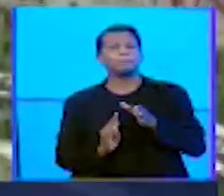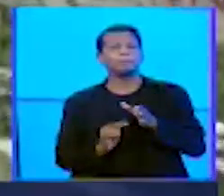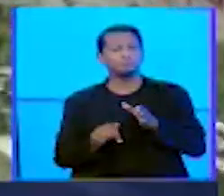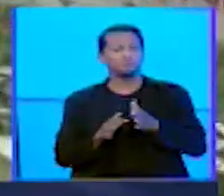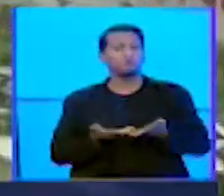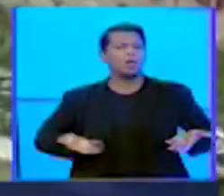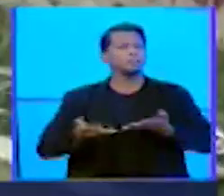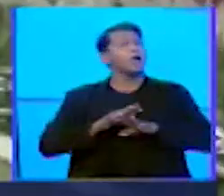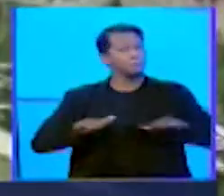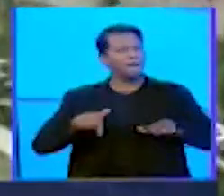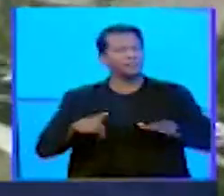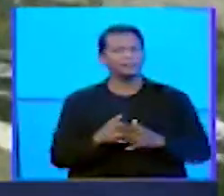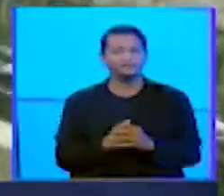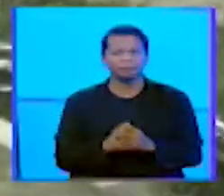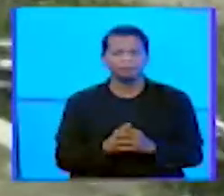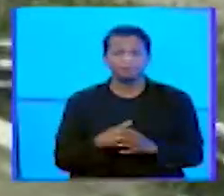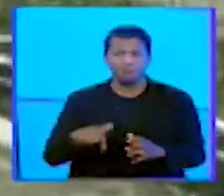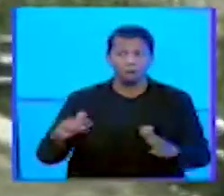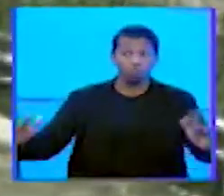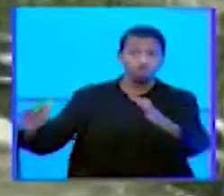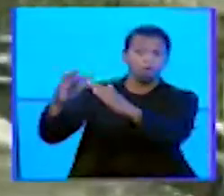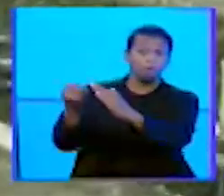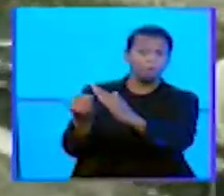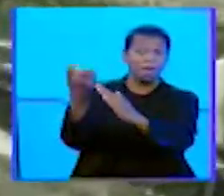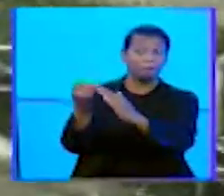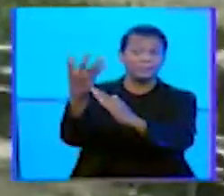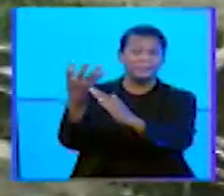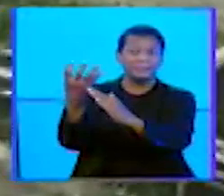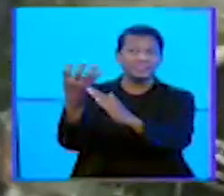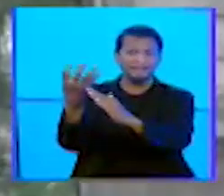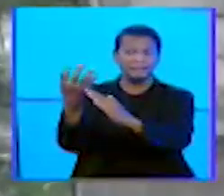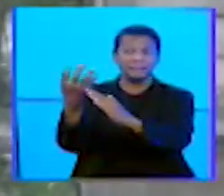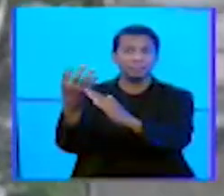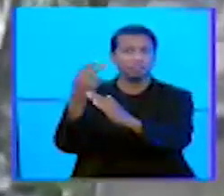di level siaga. Dari Magelang, Jawa Tengah, Puji Hartono melaporkan.